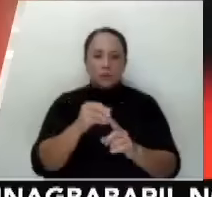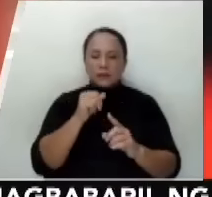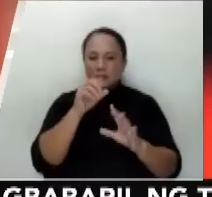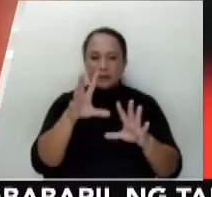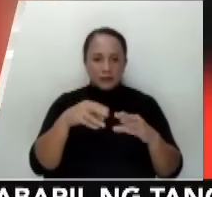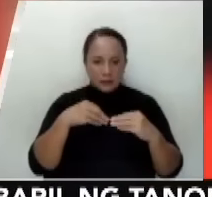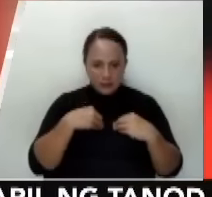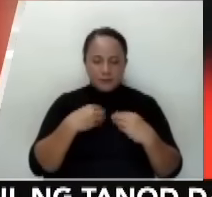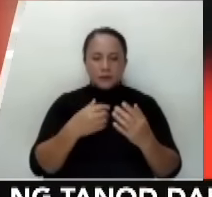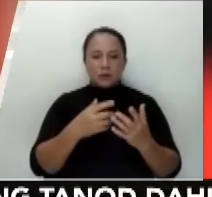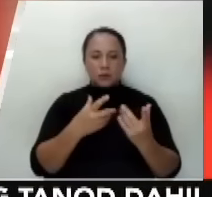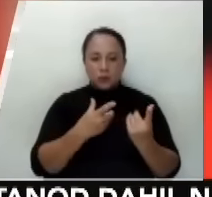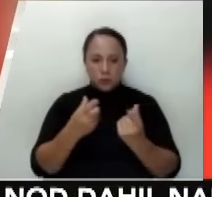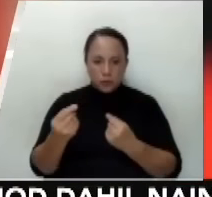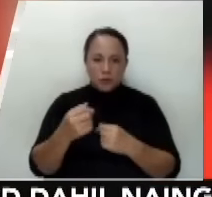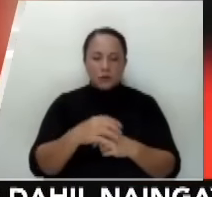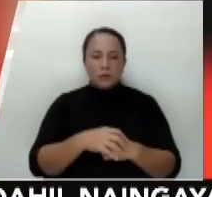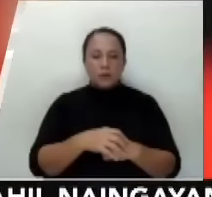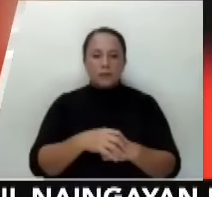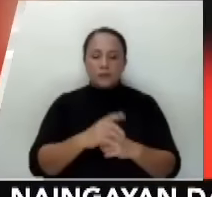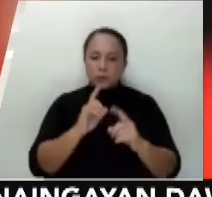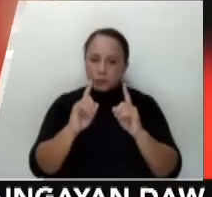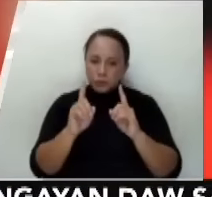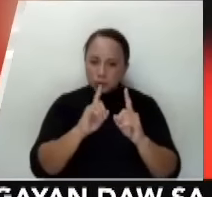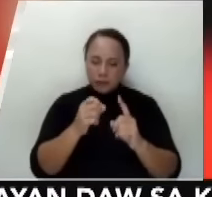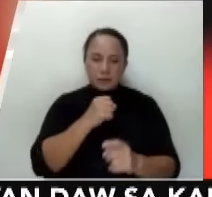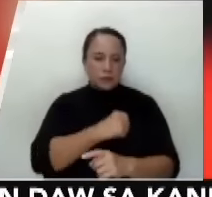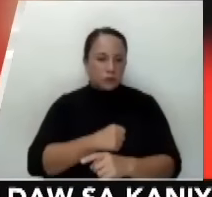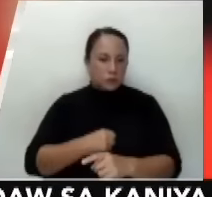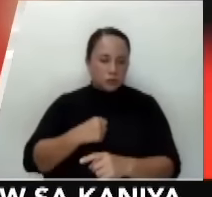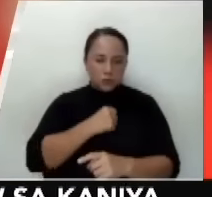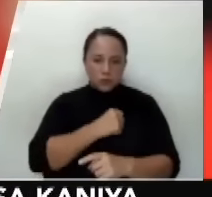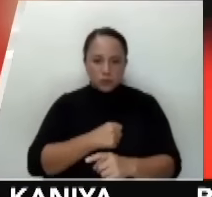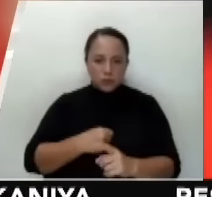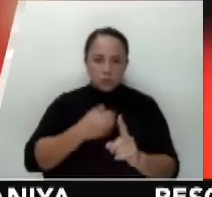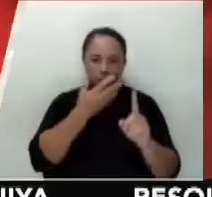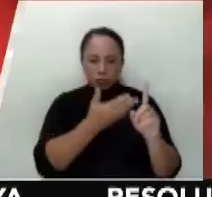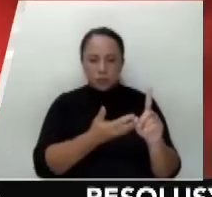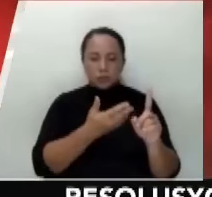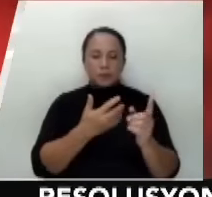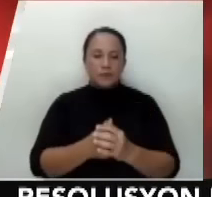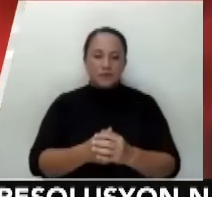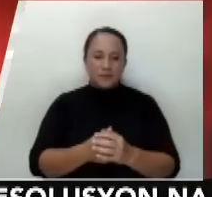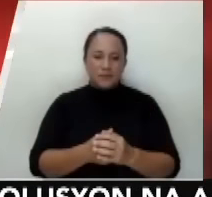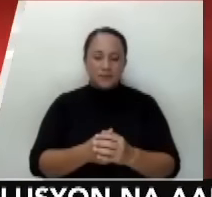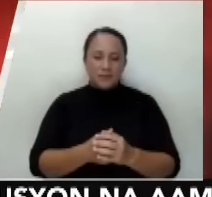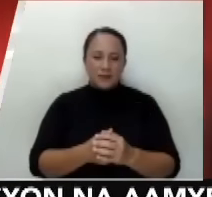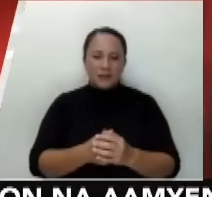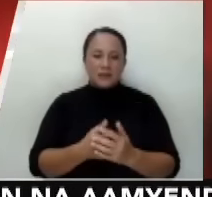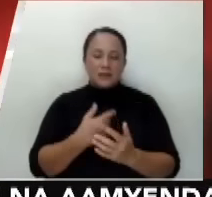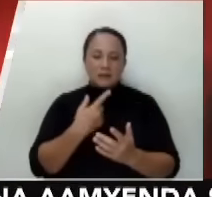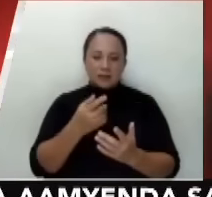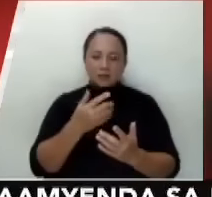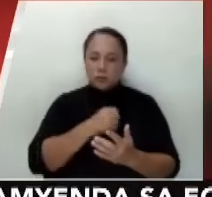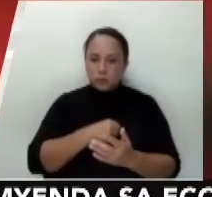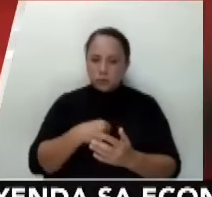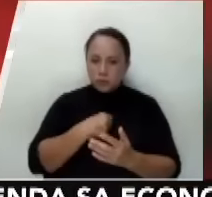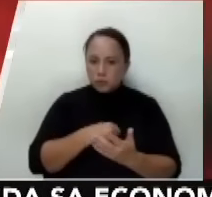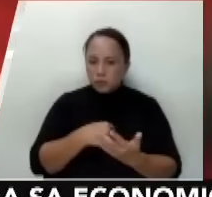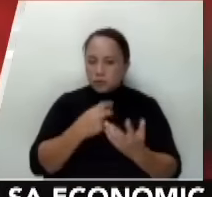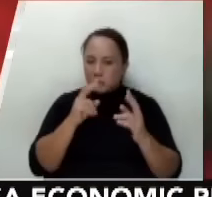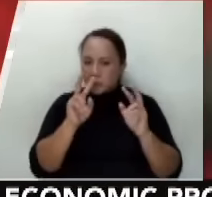ginawa at nakipag-usap at nag-sorry na raw siya kay Lesego in private. Humingi rin siya ng sorry sa mga nakapanood